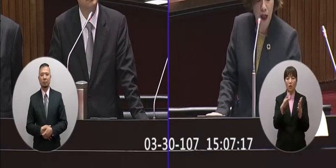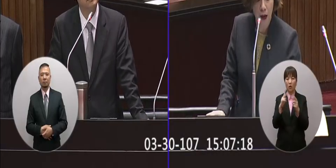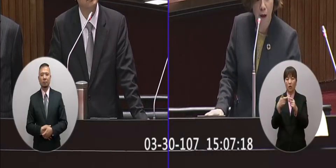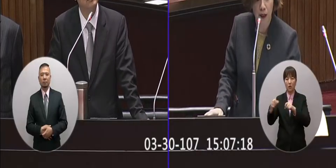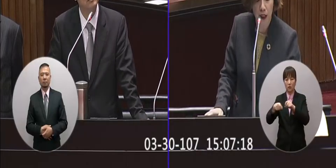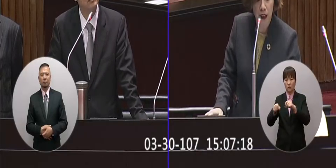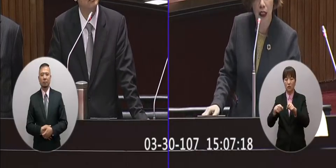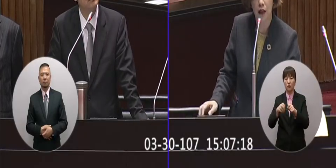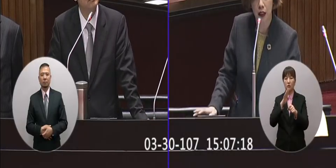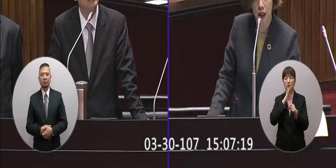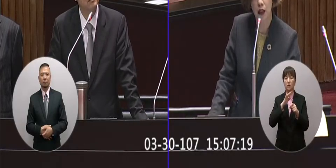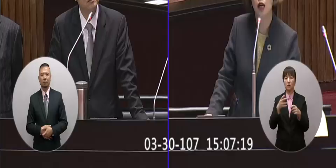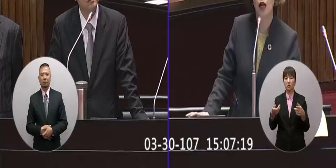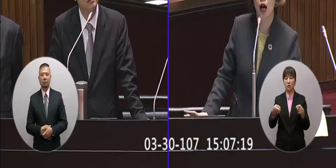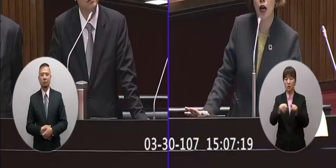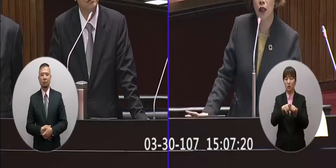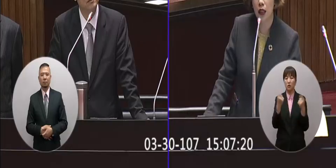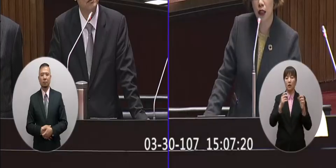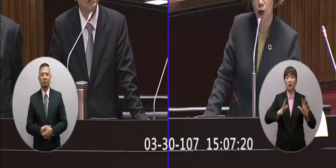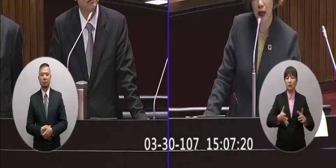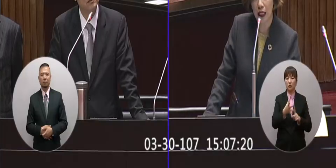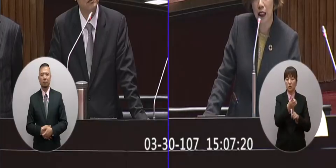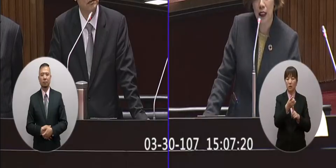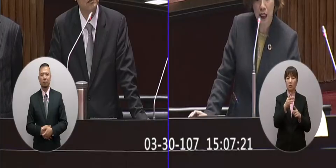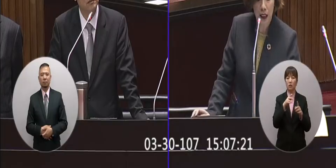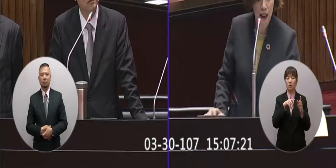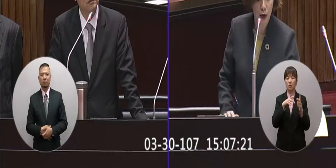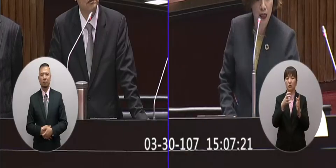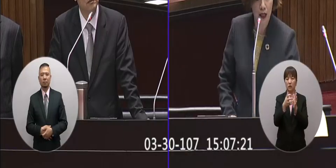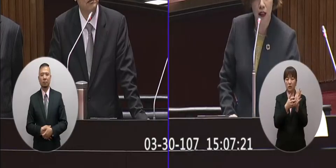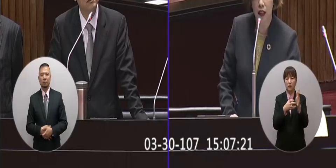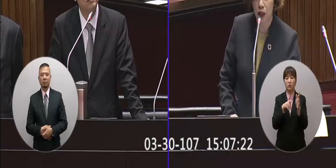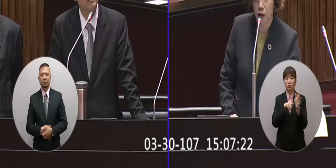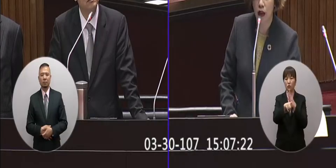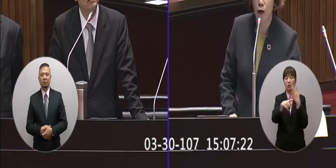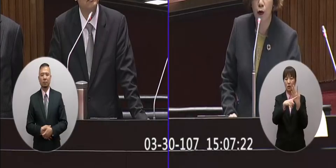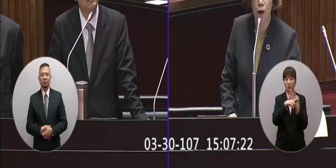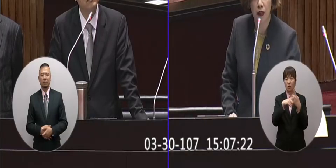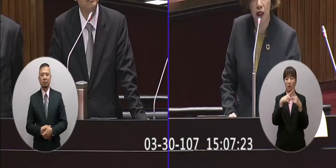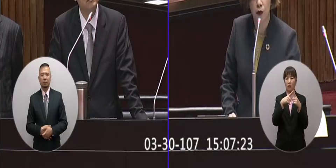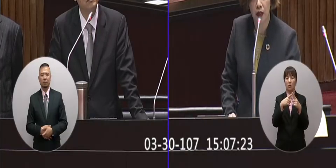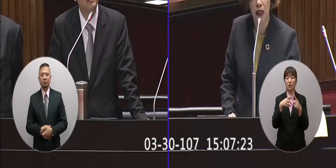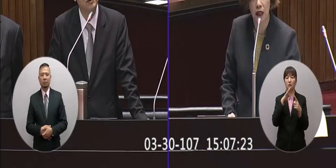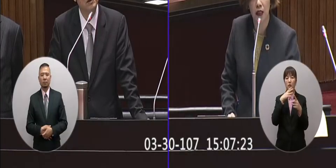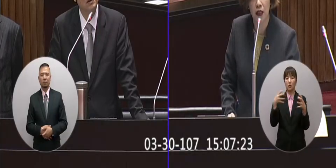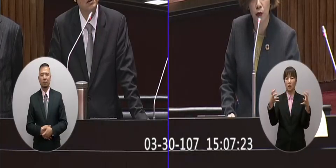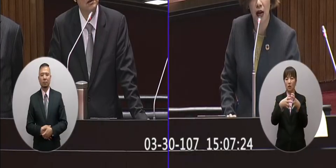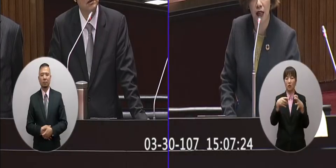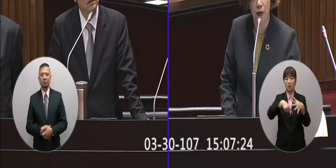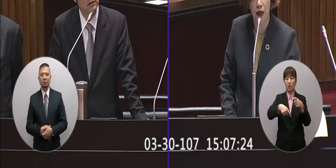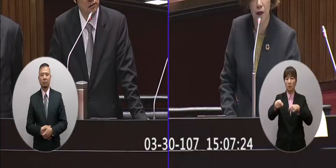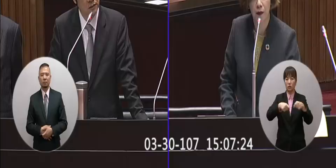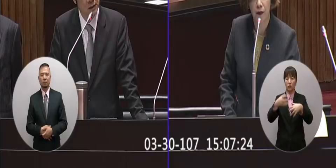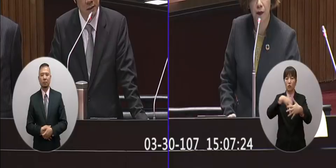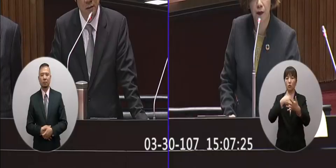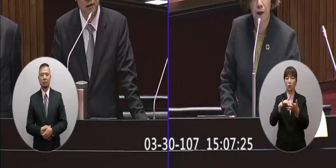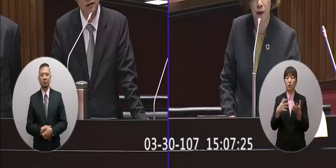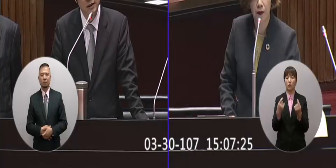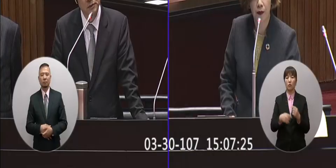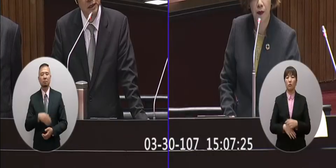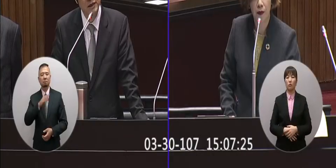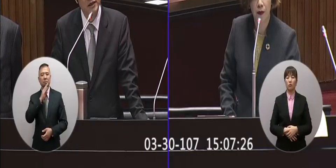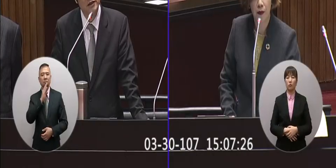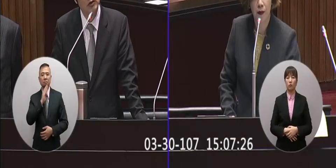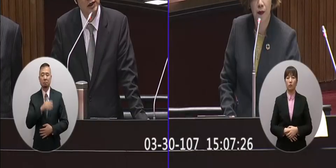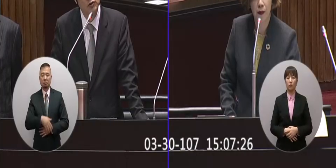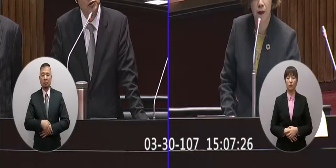是不是可以把我们的精神科、成瘾专科这一些专业的人士都导入我们的戒毒成瘾的这些专案里面？ 是，